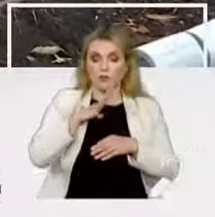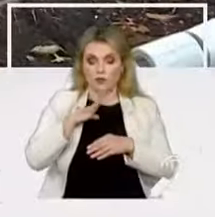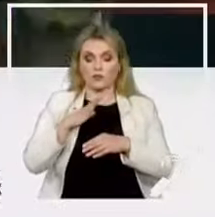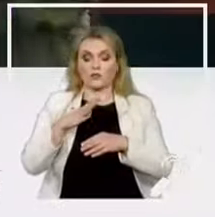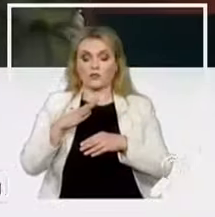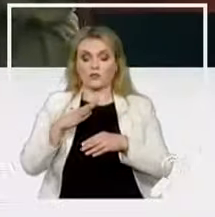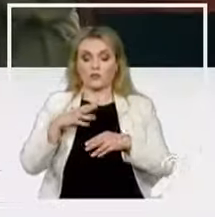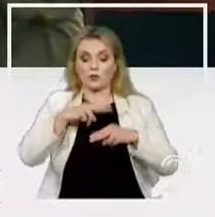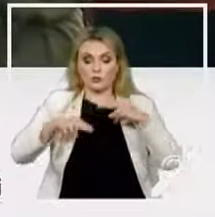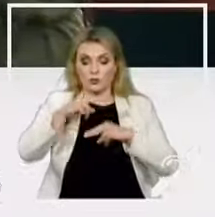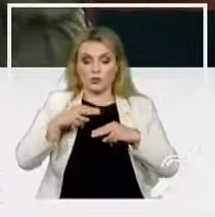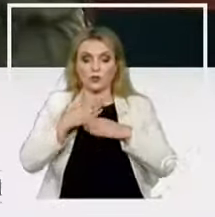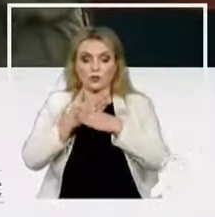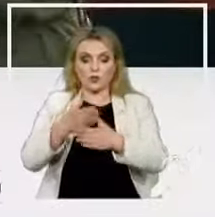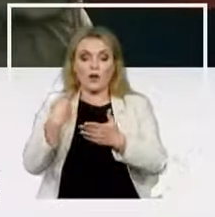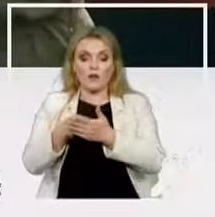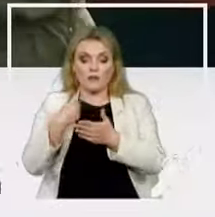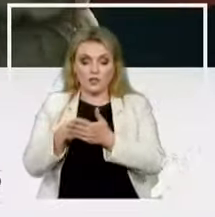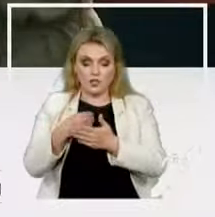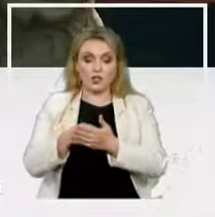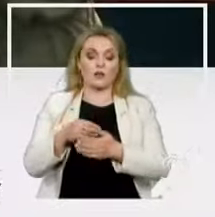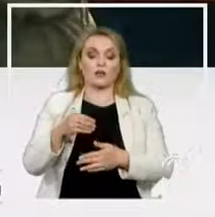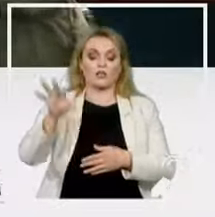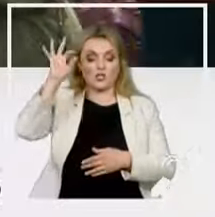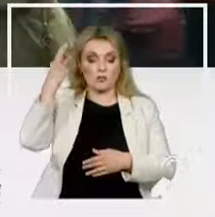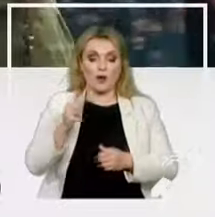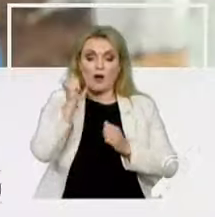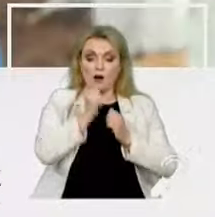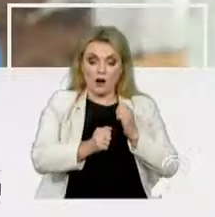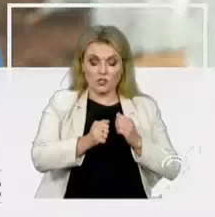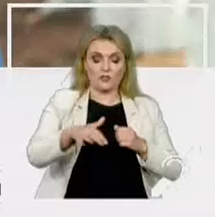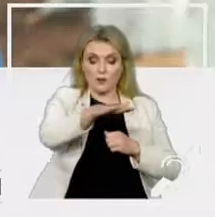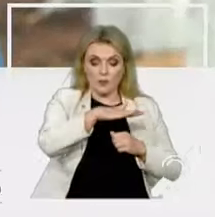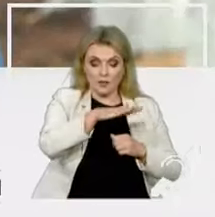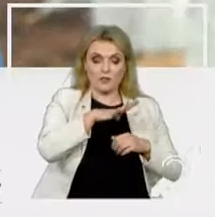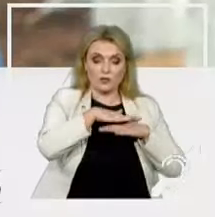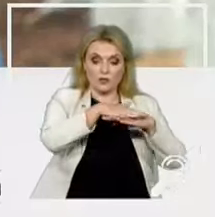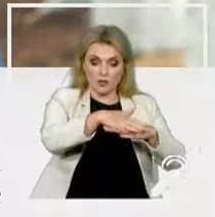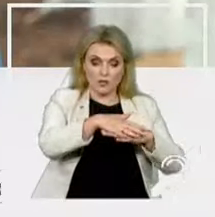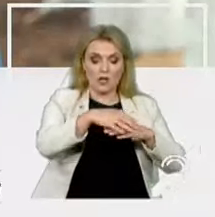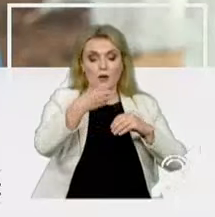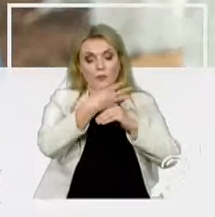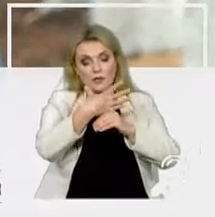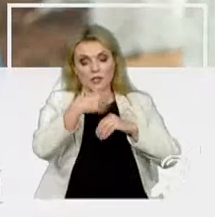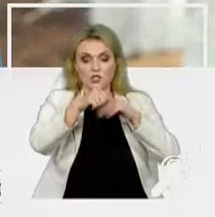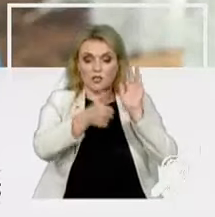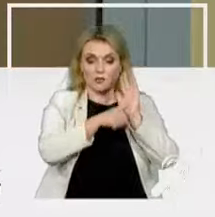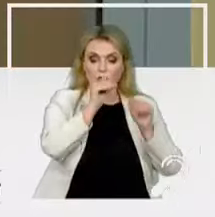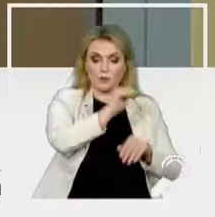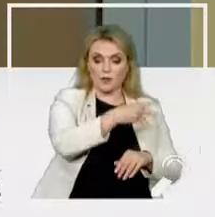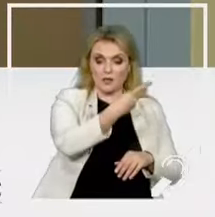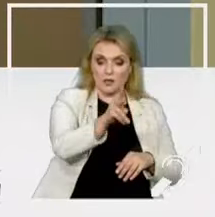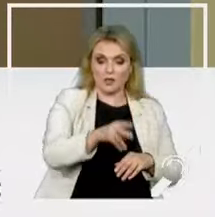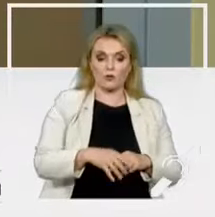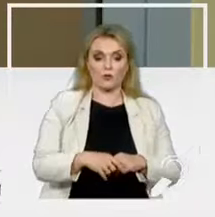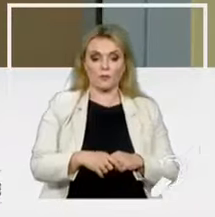cu sprijinul financiar al Guvernului Germaniei. Pentru fiecare spațiu s-au alocat între 15 și 16.000 de euro. You